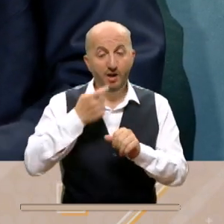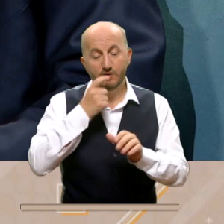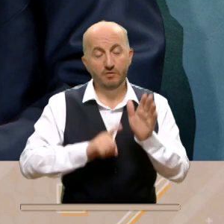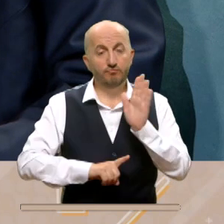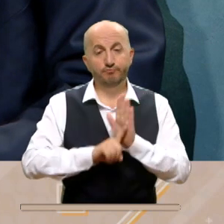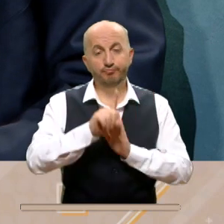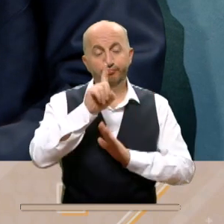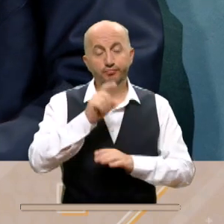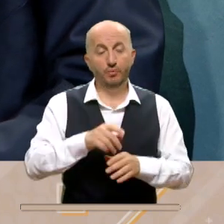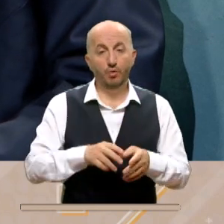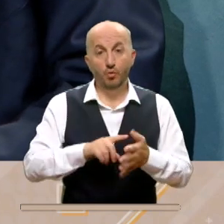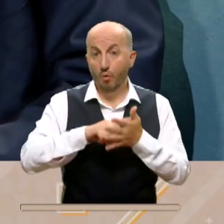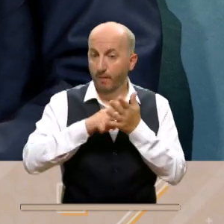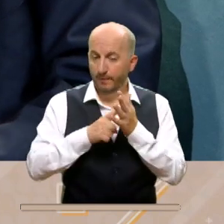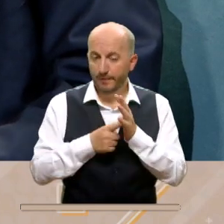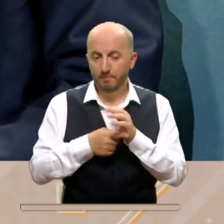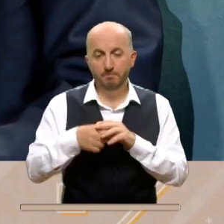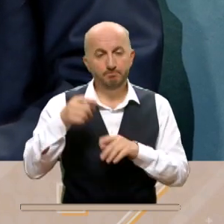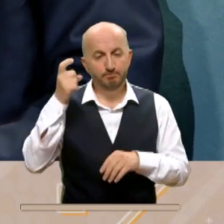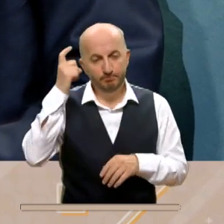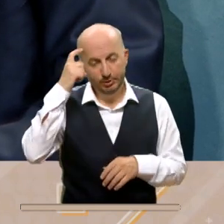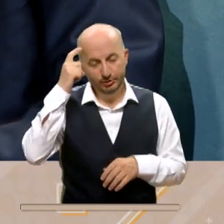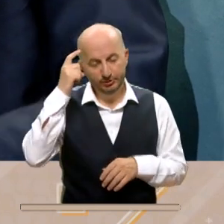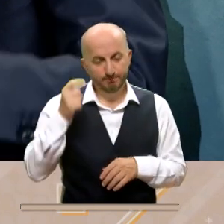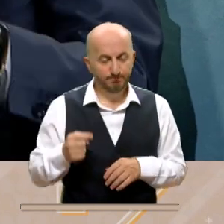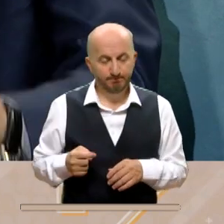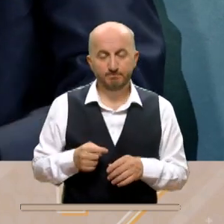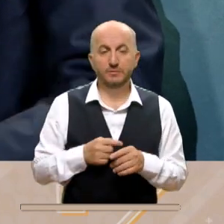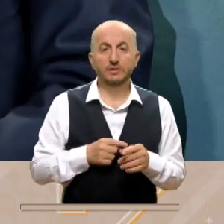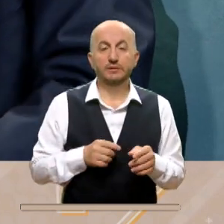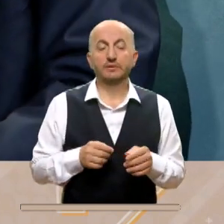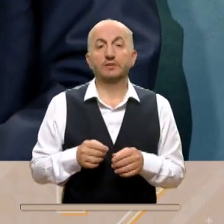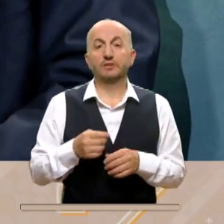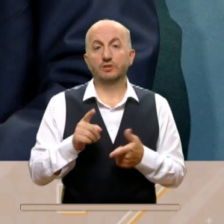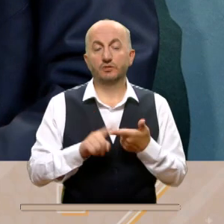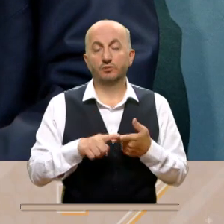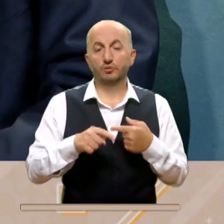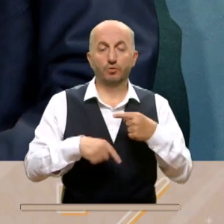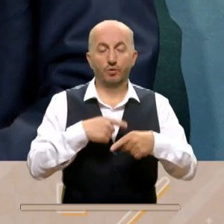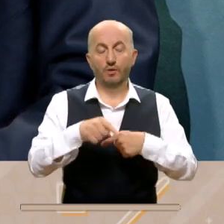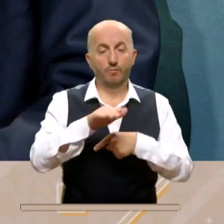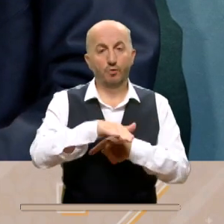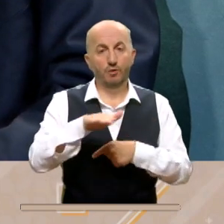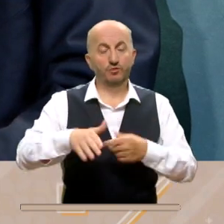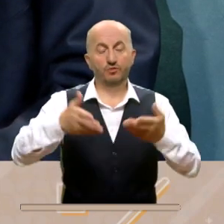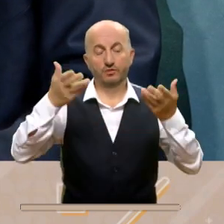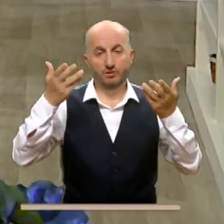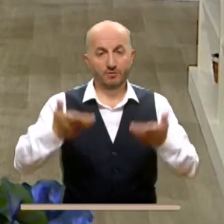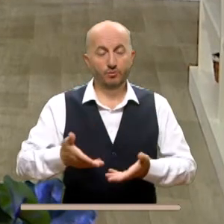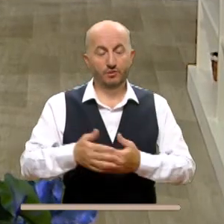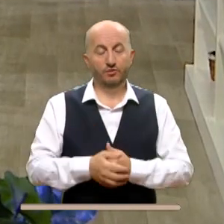sene yönetim bilişim sistemleri programımız ikinci dönem öğrencilerini kabul edecek bu fakültemize